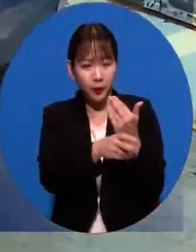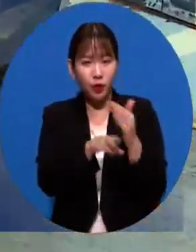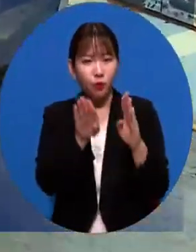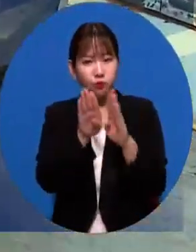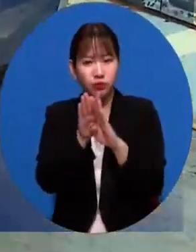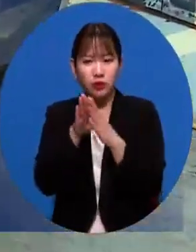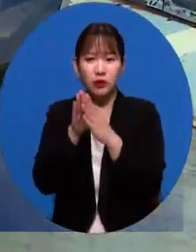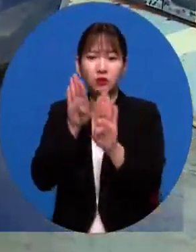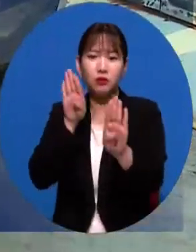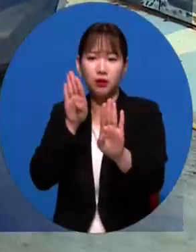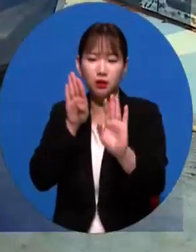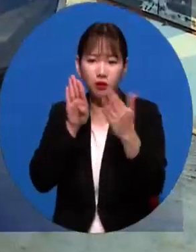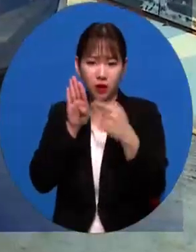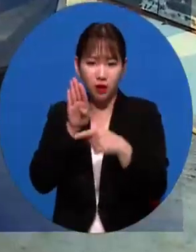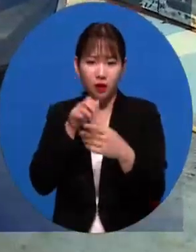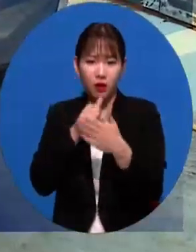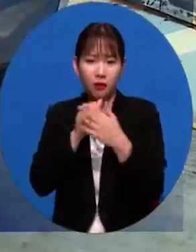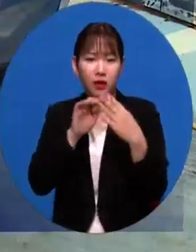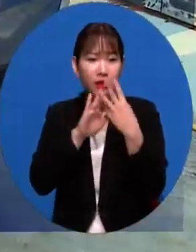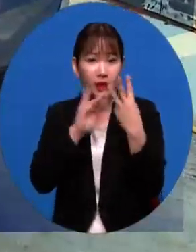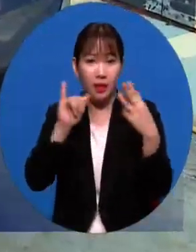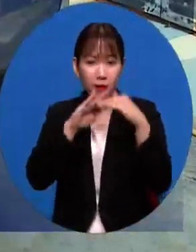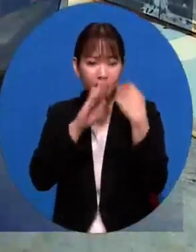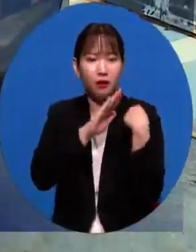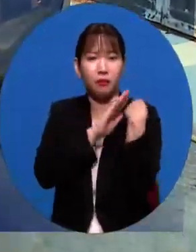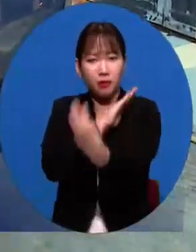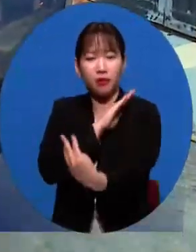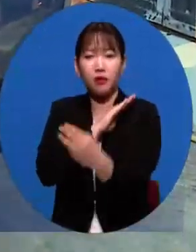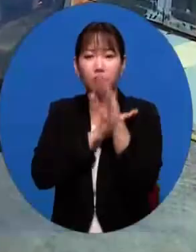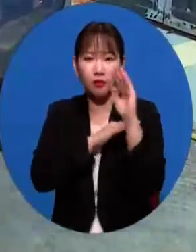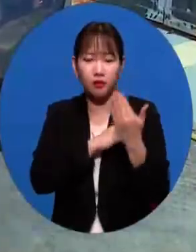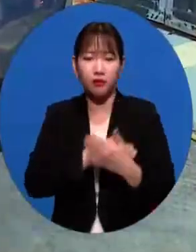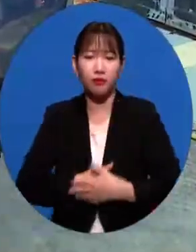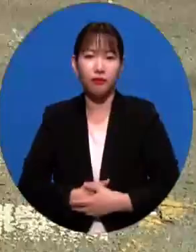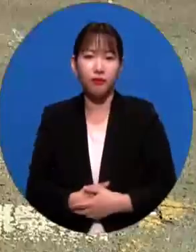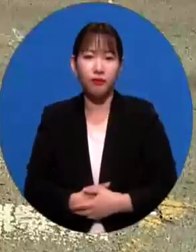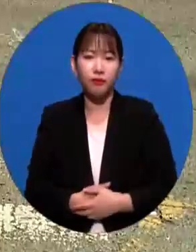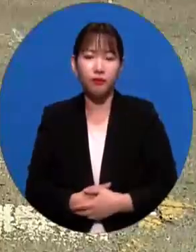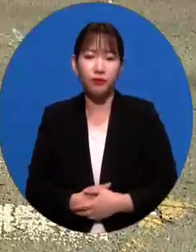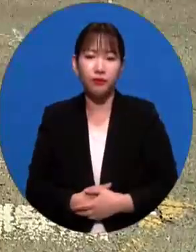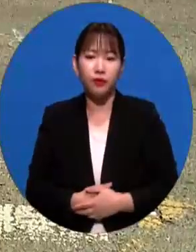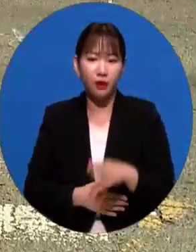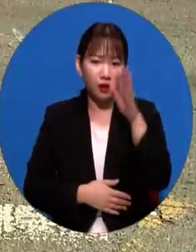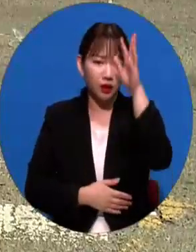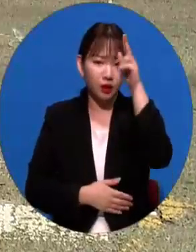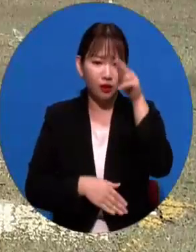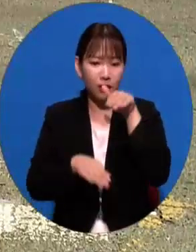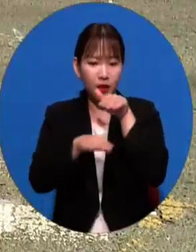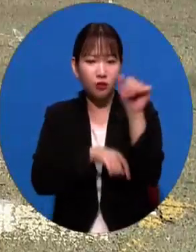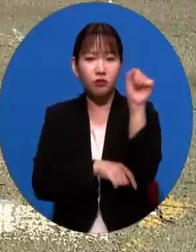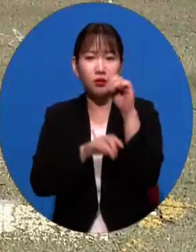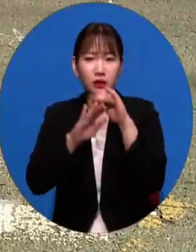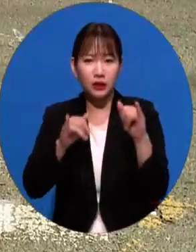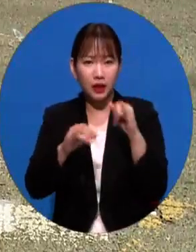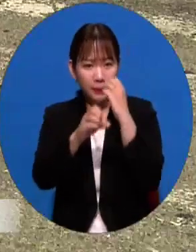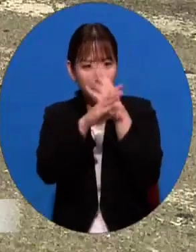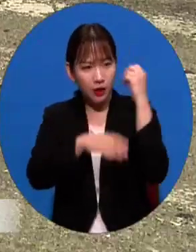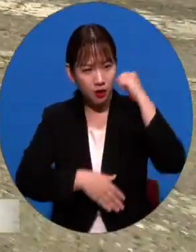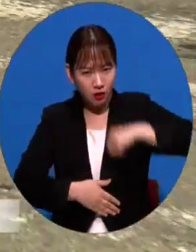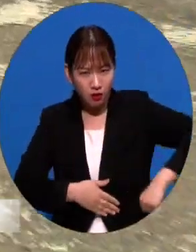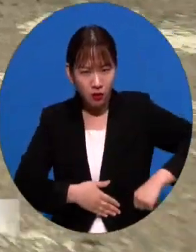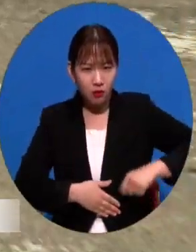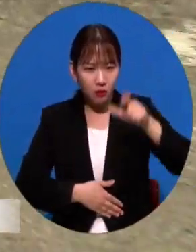문이 열려버렸어요. 세 분 다 밖으로 튕기쳐 나가버렸거든요. 경찰은 승용차 운전자가 신호를 지키지